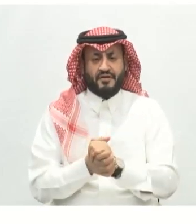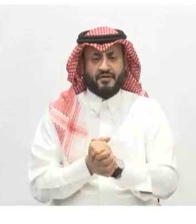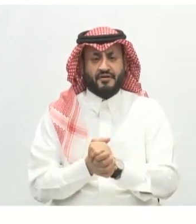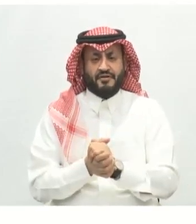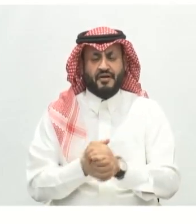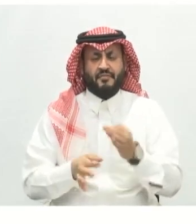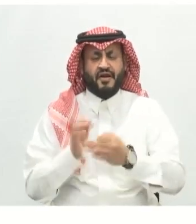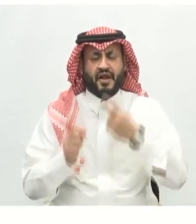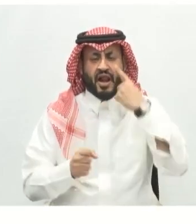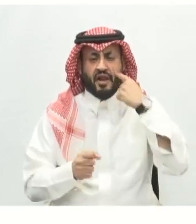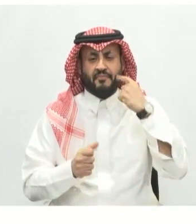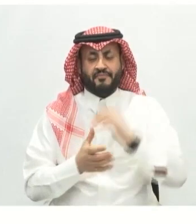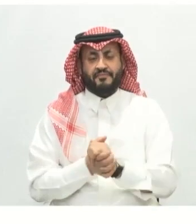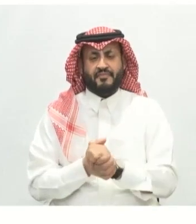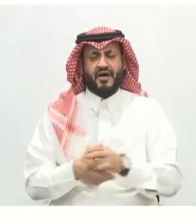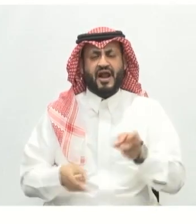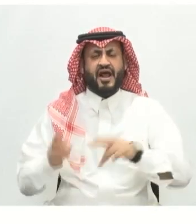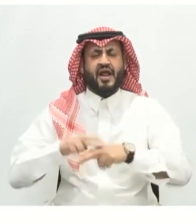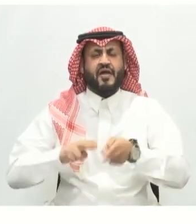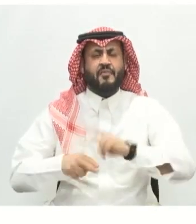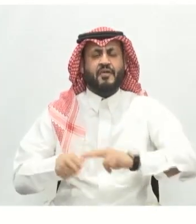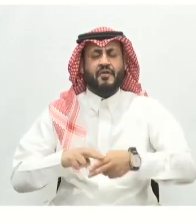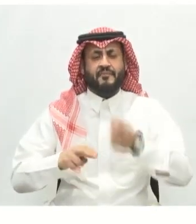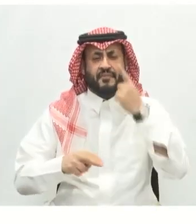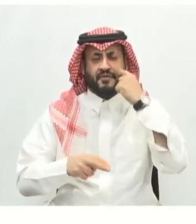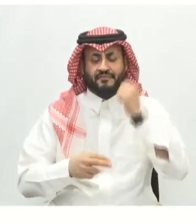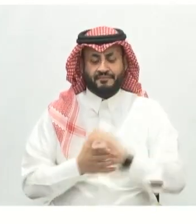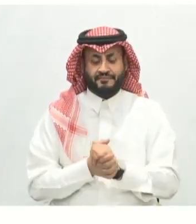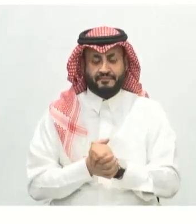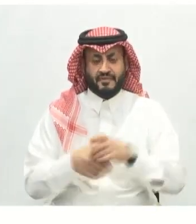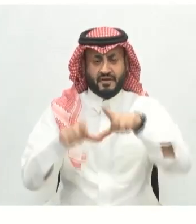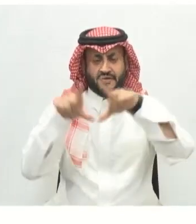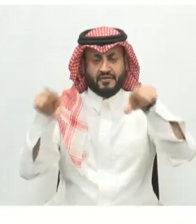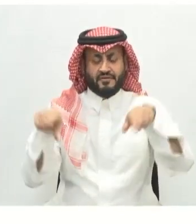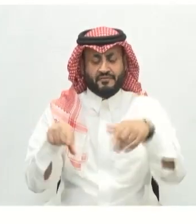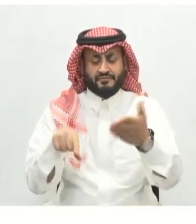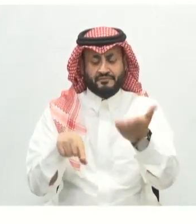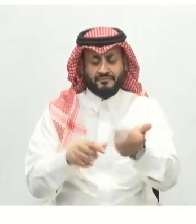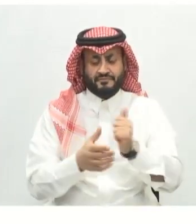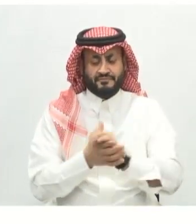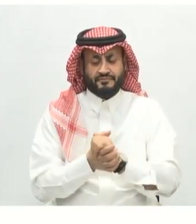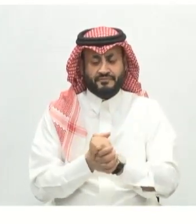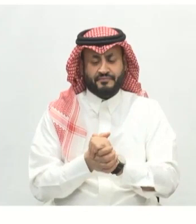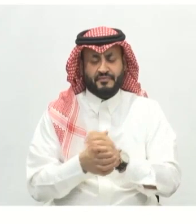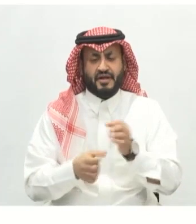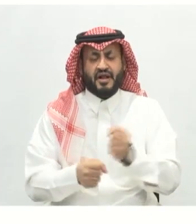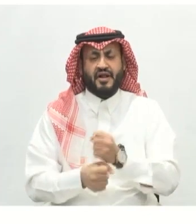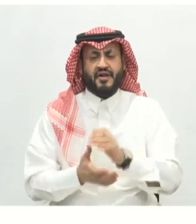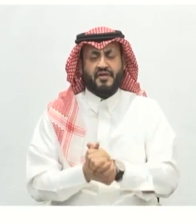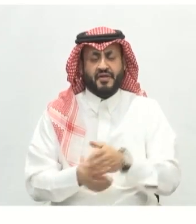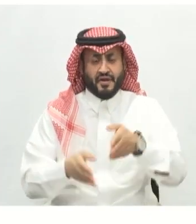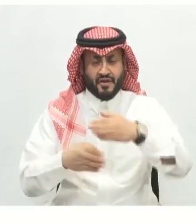والمحبوبه لدى الجميع ماده المهارات الحياتيه موضوع درسنا لهذا اليوم تطبيق النظام